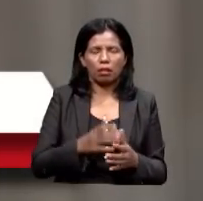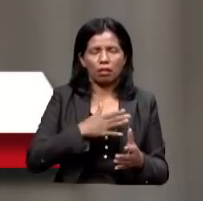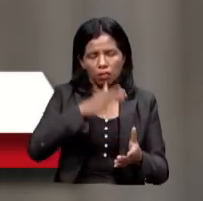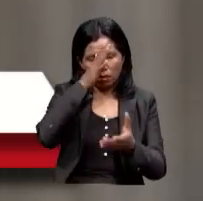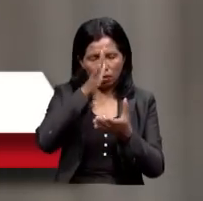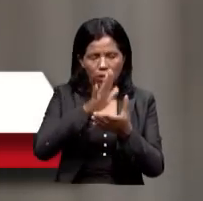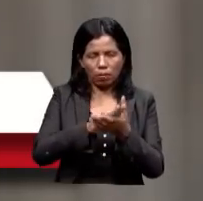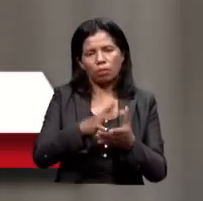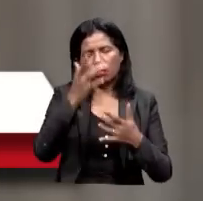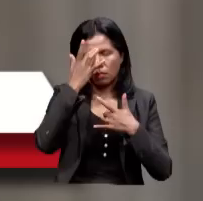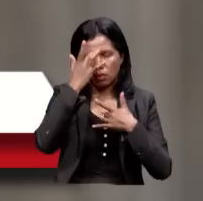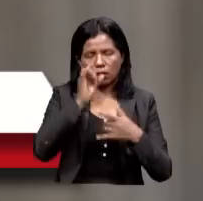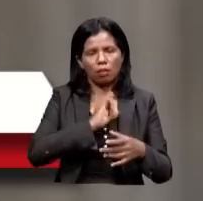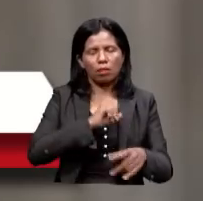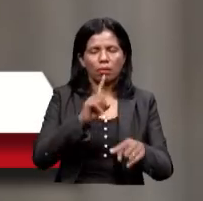karega.